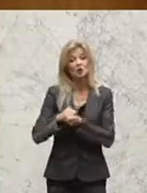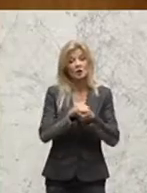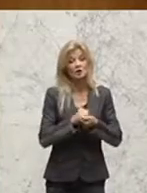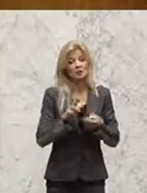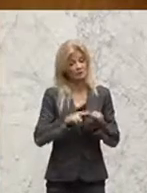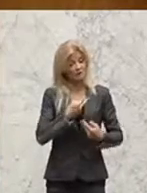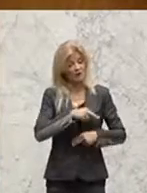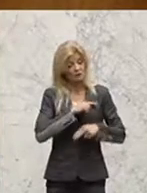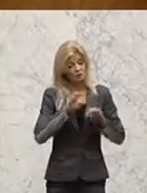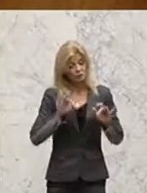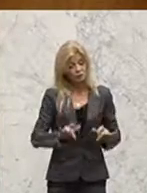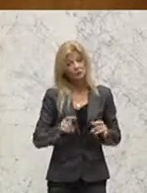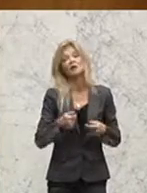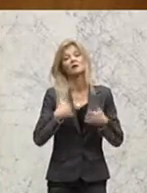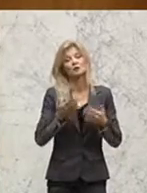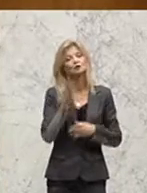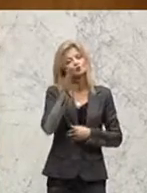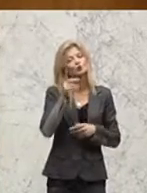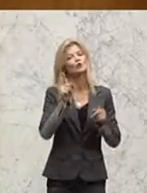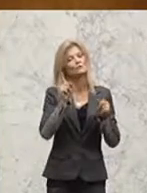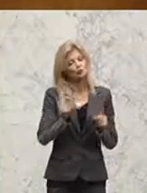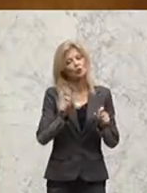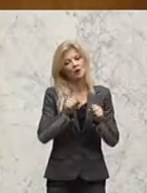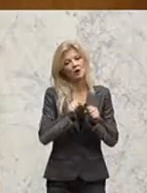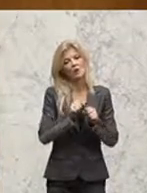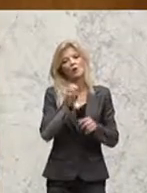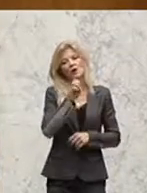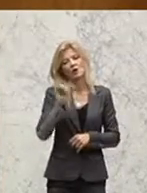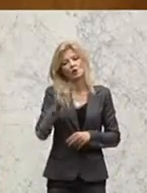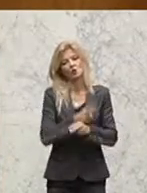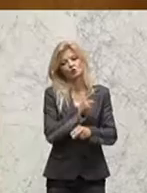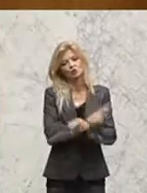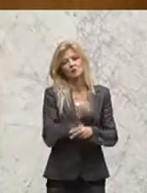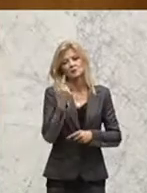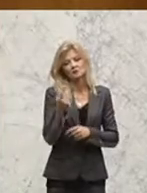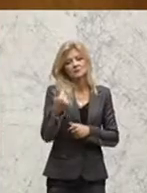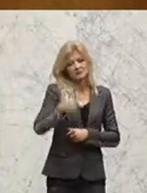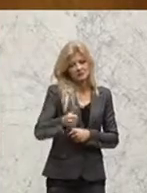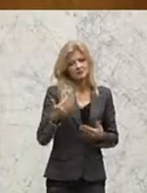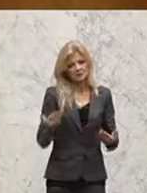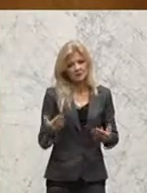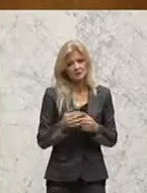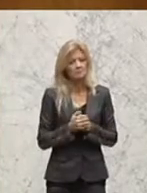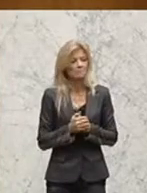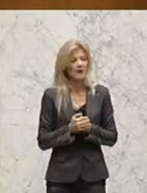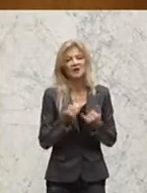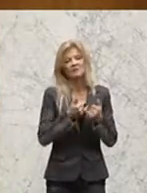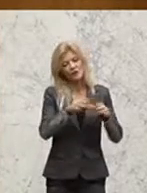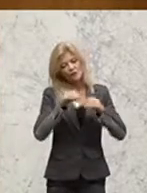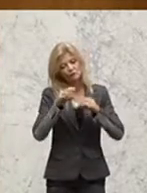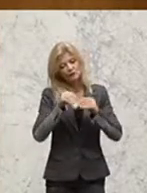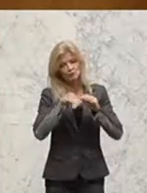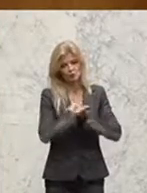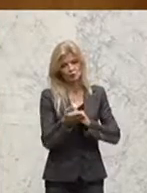EU-Mitgliedstaaten an der Aufnahme schutzbedürftiger Flüchtlinge beteiligen. Sie wissen, dass wir hier seitens Österreich